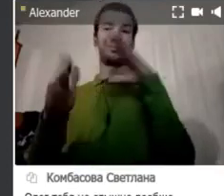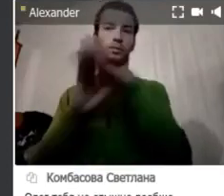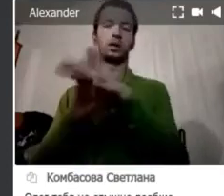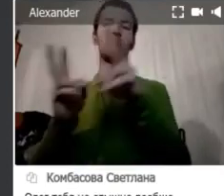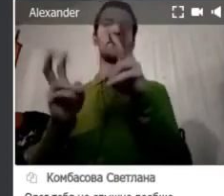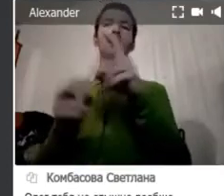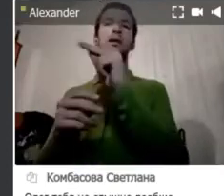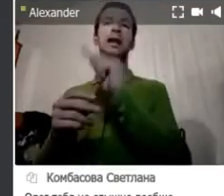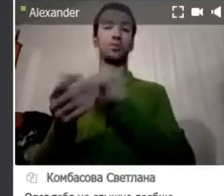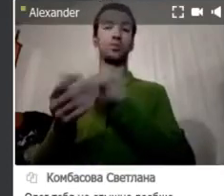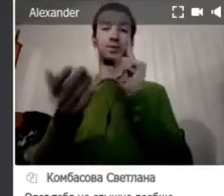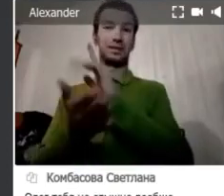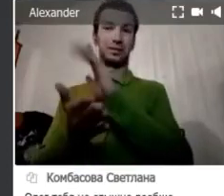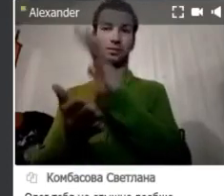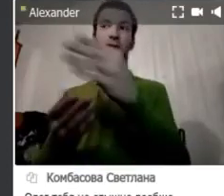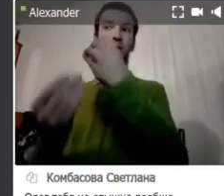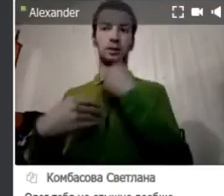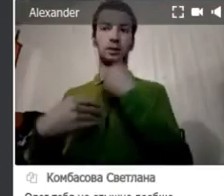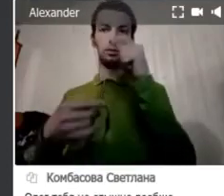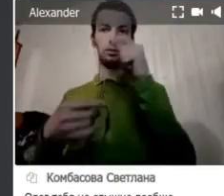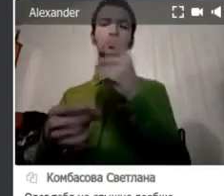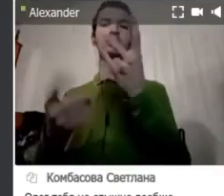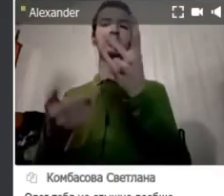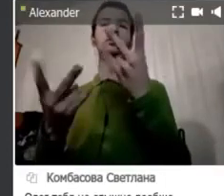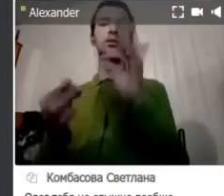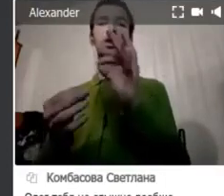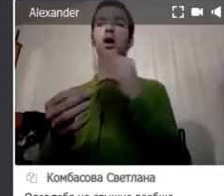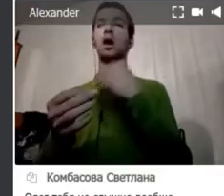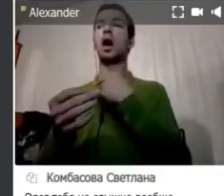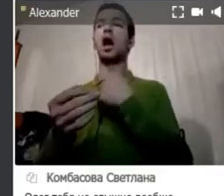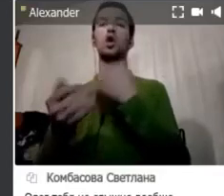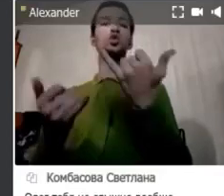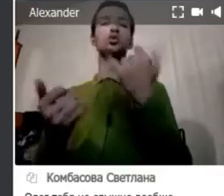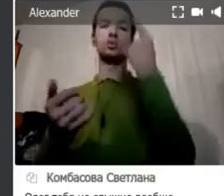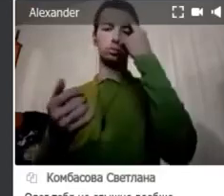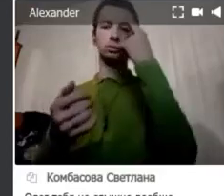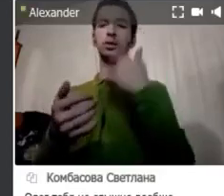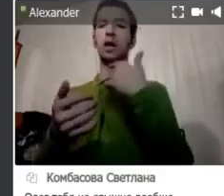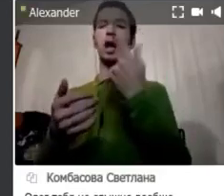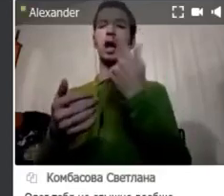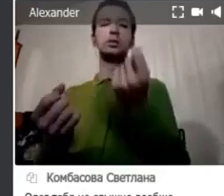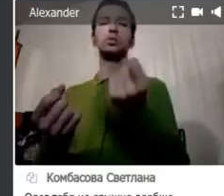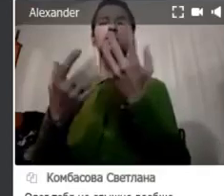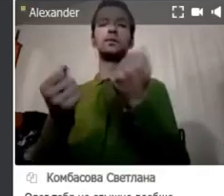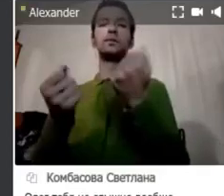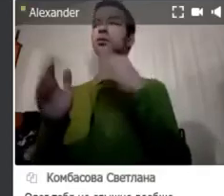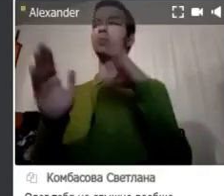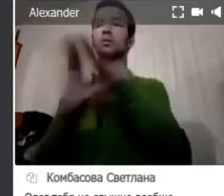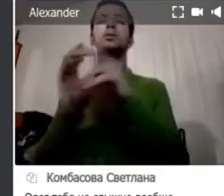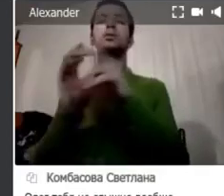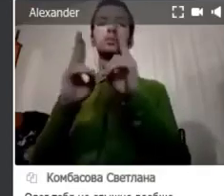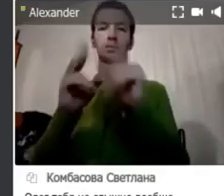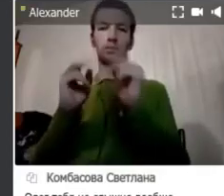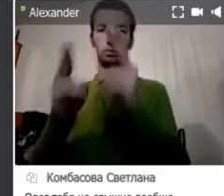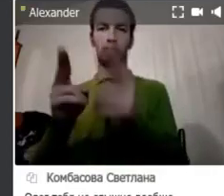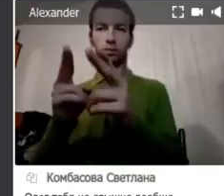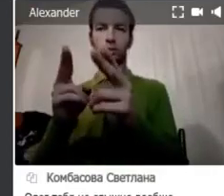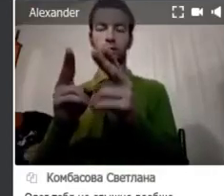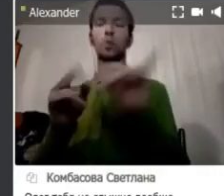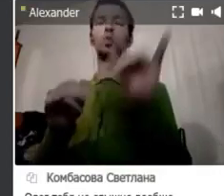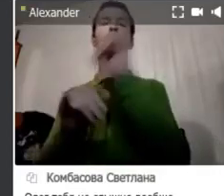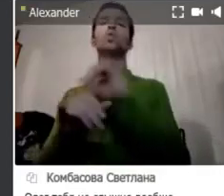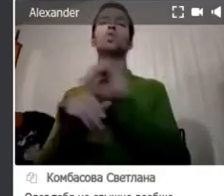отличали финансовые пирамидки, которые предлагают в кавычках инвестиции, да? Почему пирамидосы